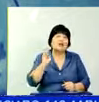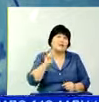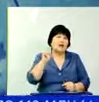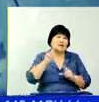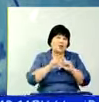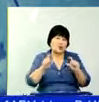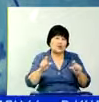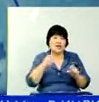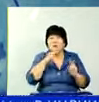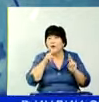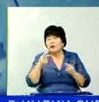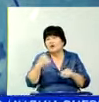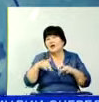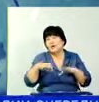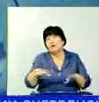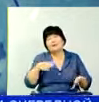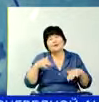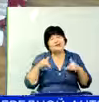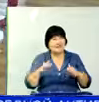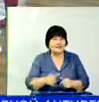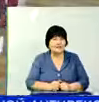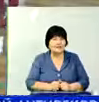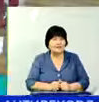побывала в школе, понаблюдала за ходом репетиции.